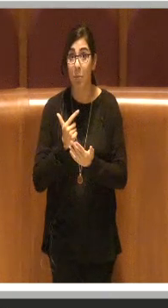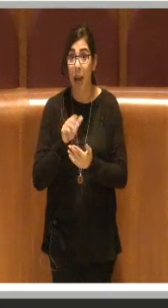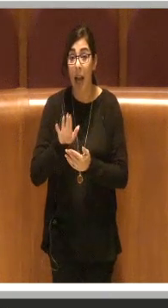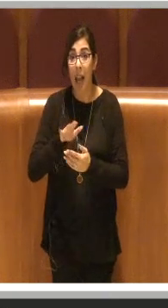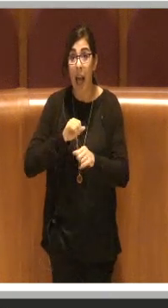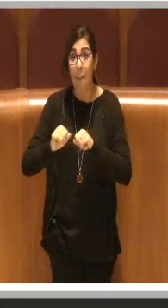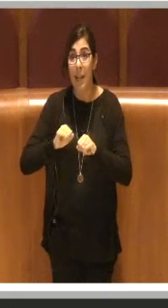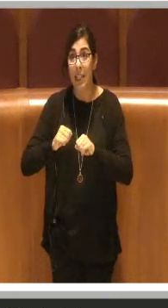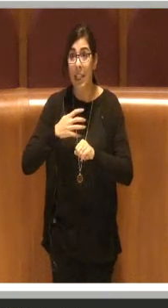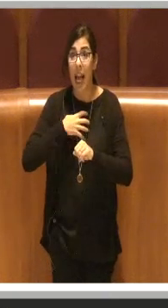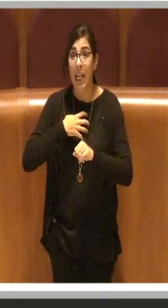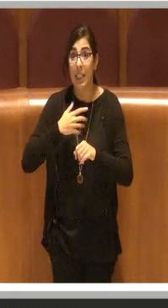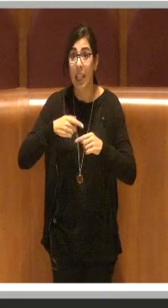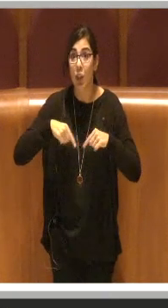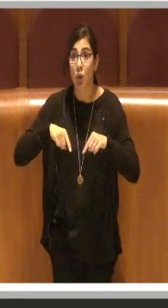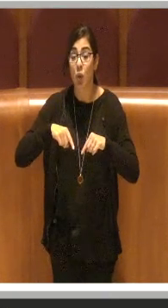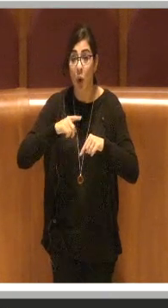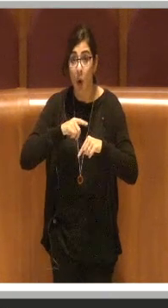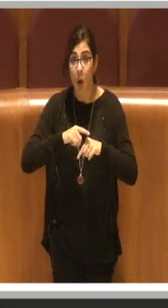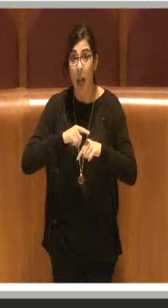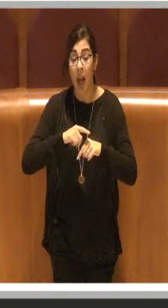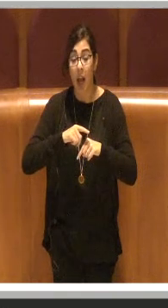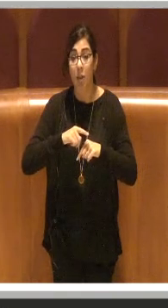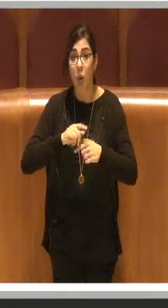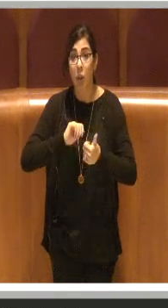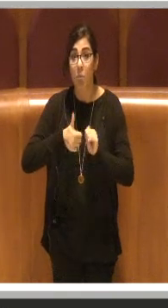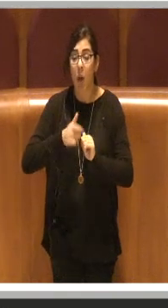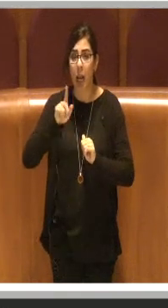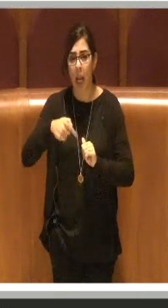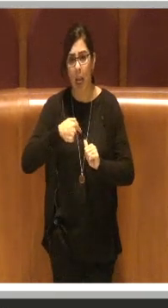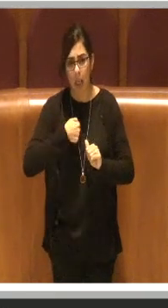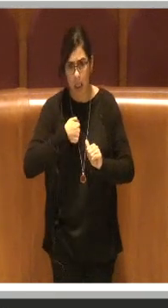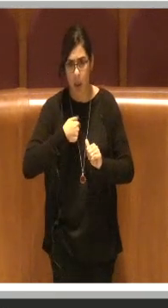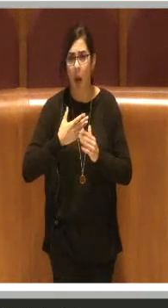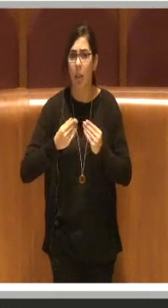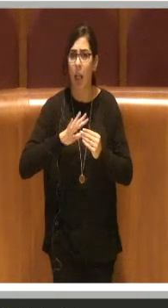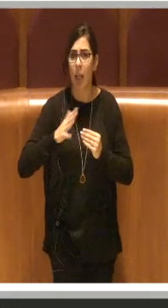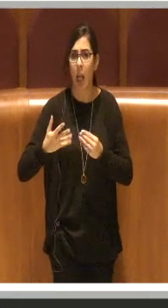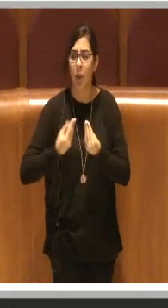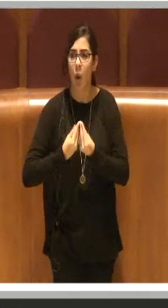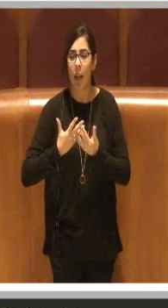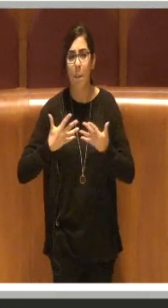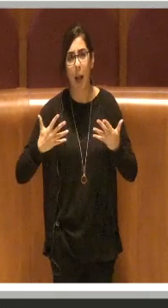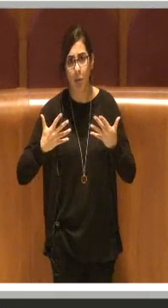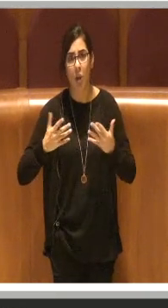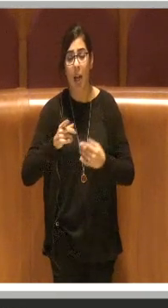l'assessorato sport, ma anche il sottoscritto e anche molti colleghi della maggioranza, era relativamente